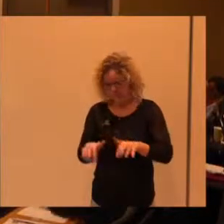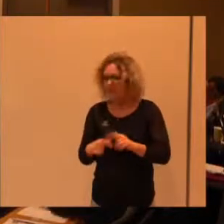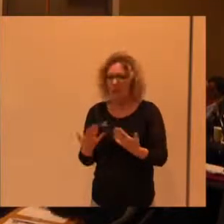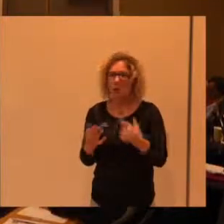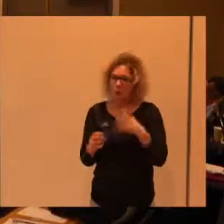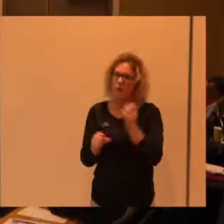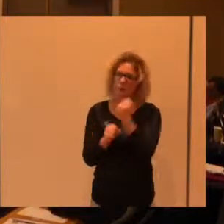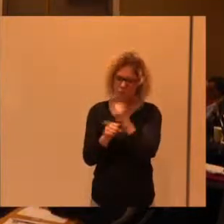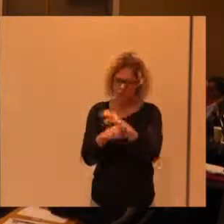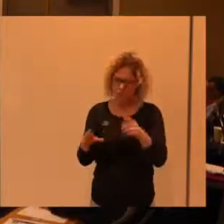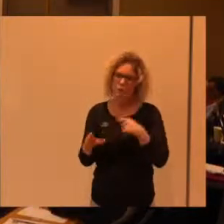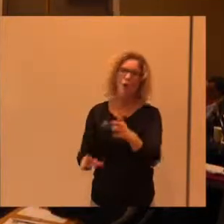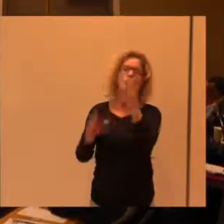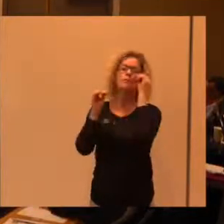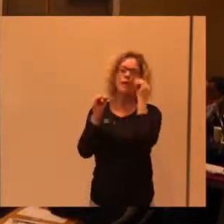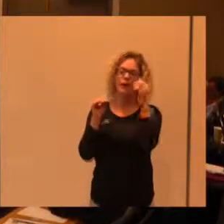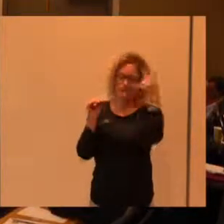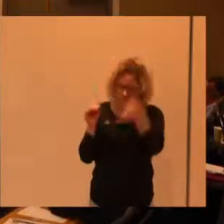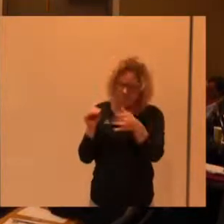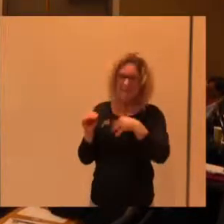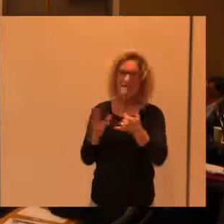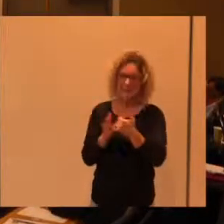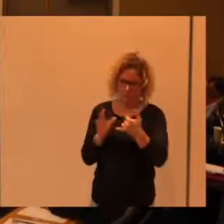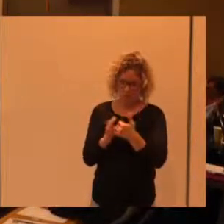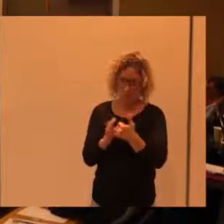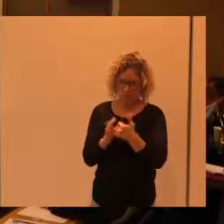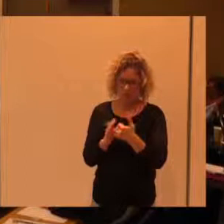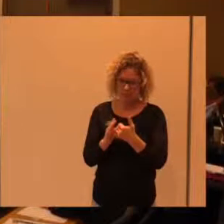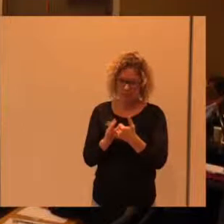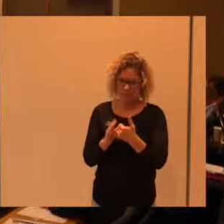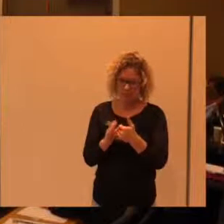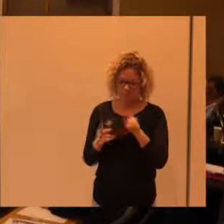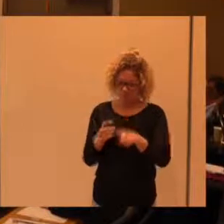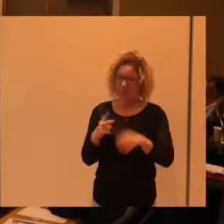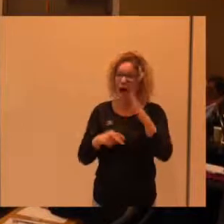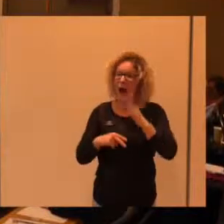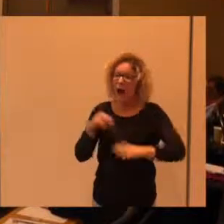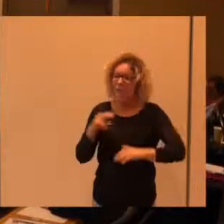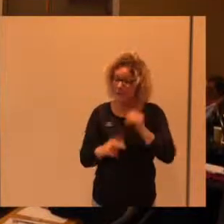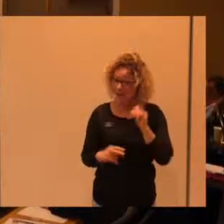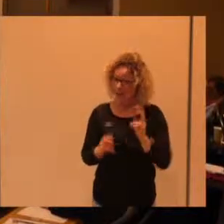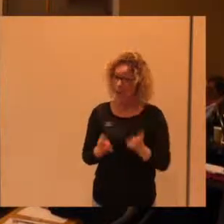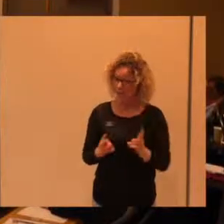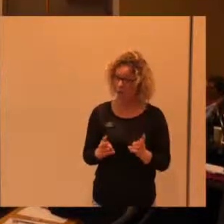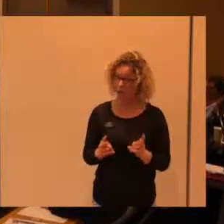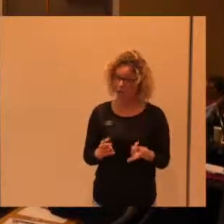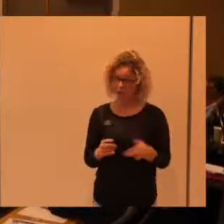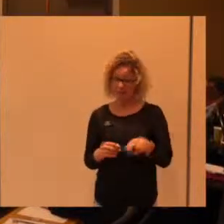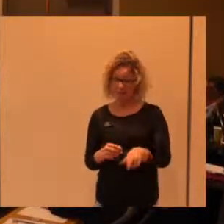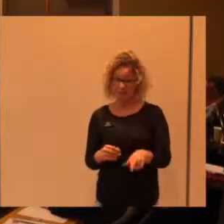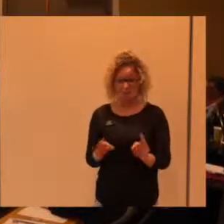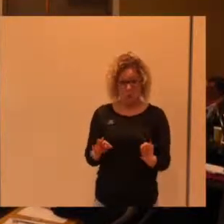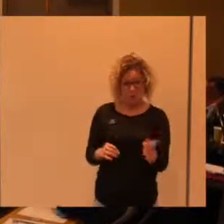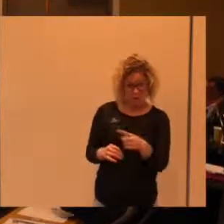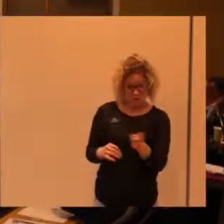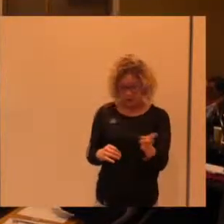komma åt det här och uppfatta att det finns ett innehåll. Så ska jag kunna hantera det. Det ligger saker som hur